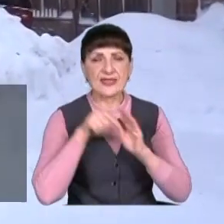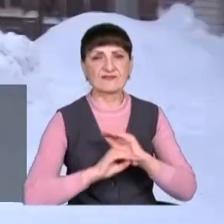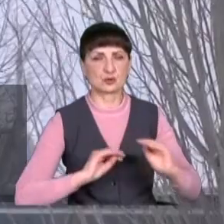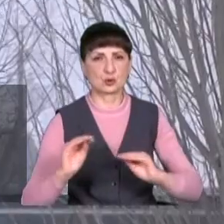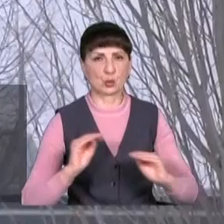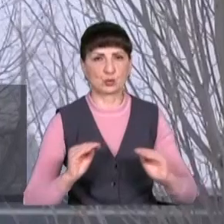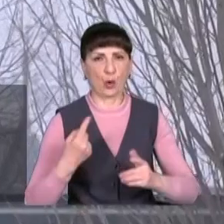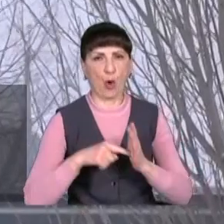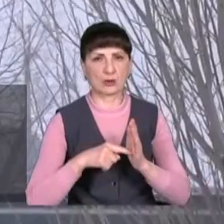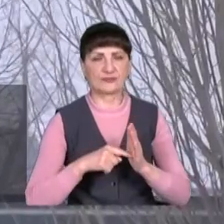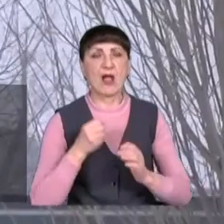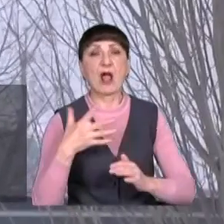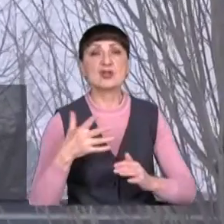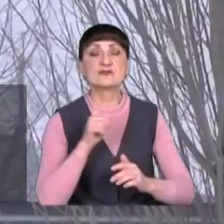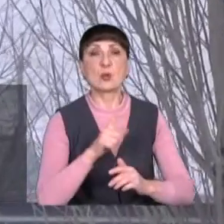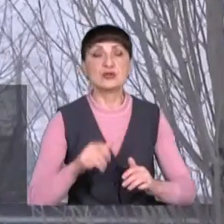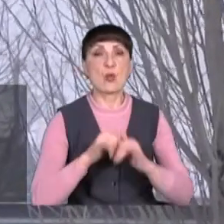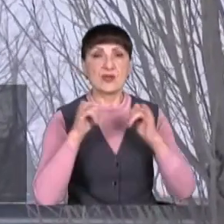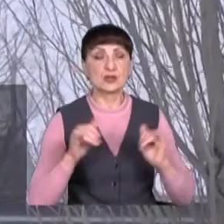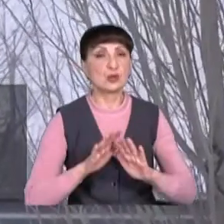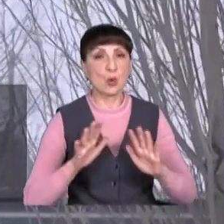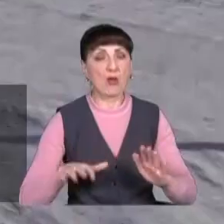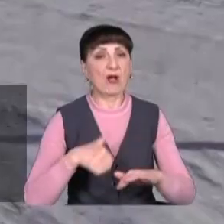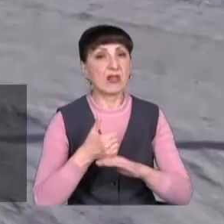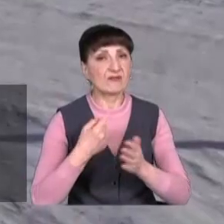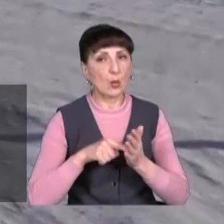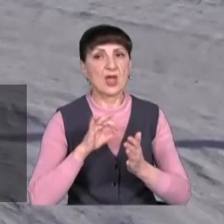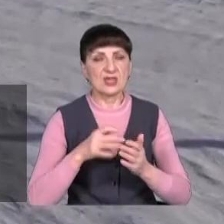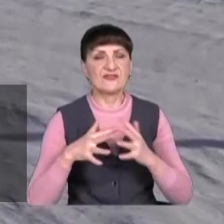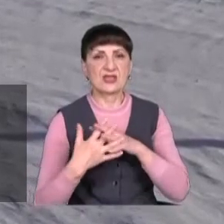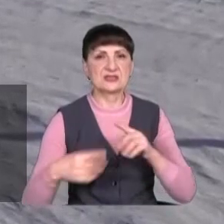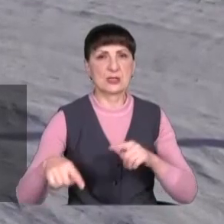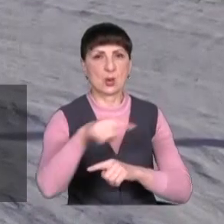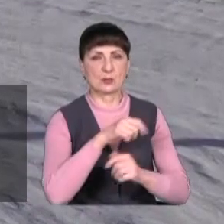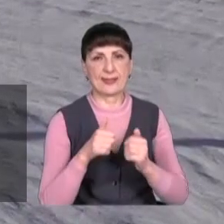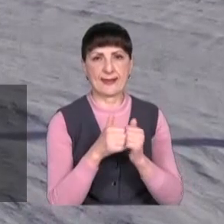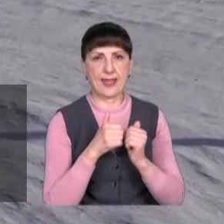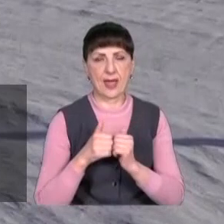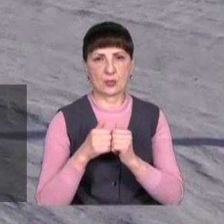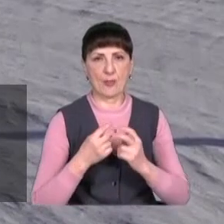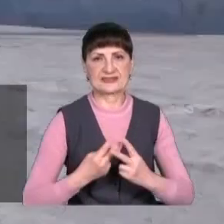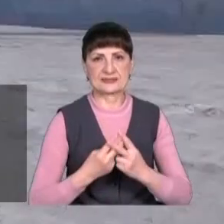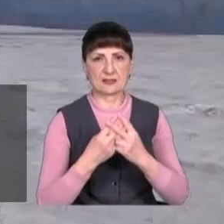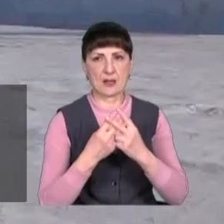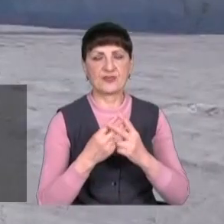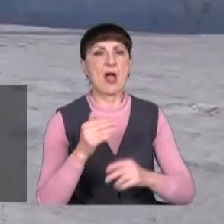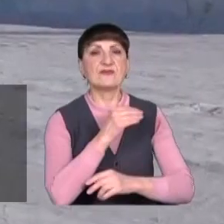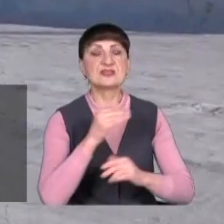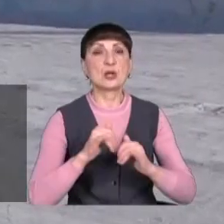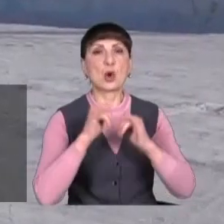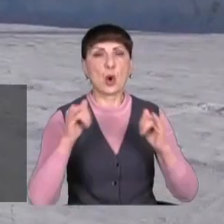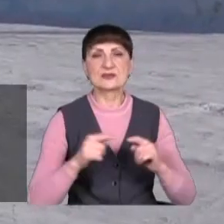инфраструктуру. Количество жителей растет не только в главном городе, но и в населенных пунктах вокруг столицы. Официальный рост